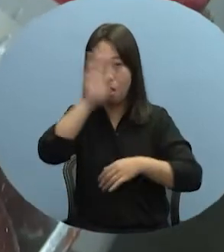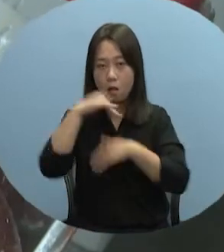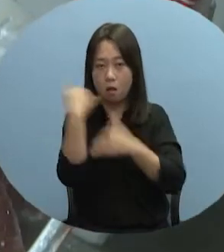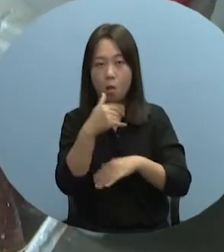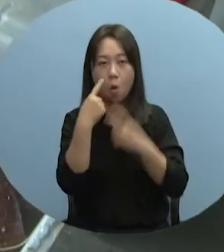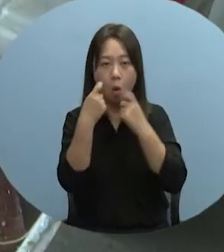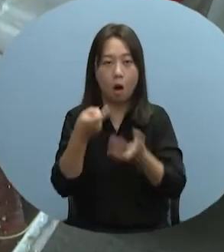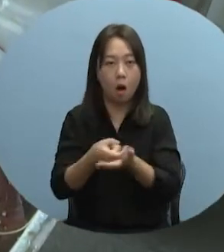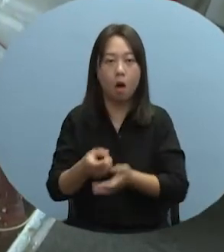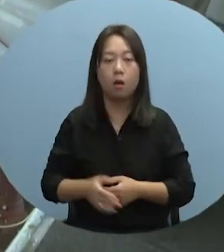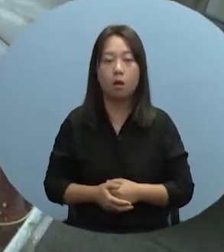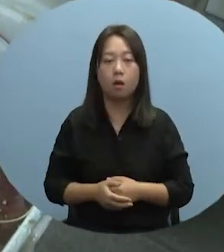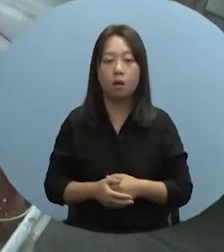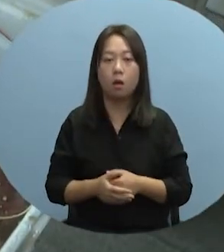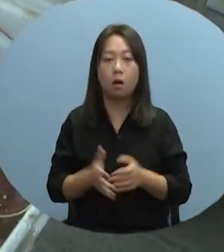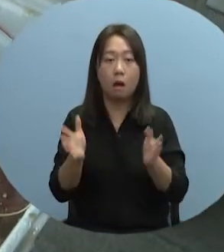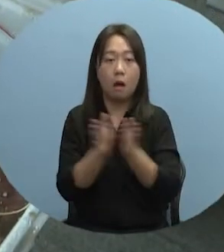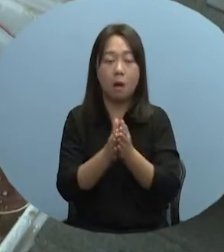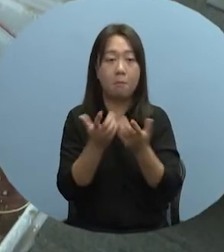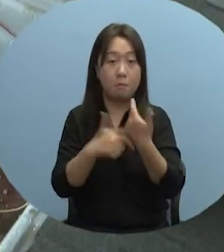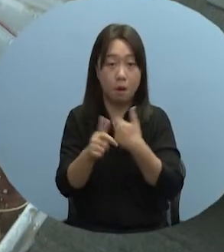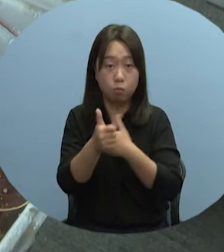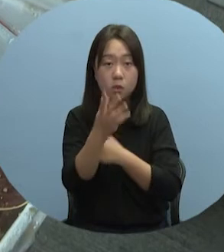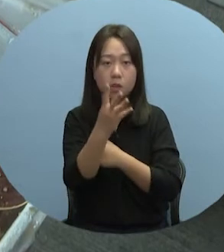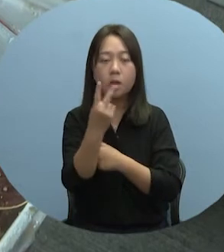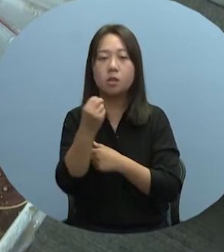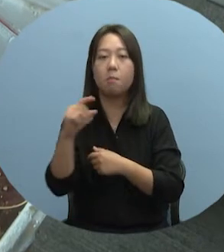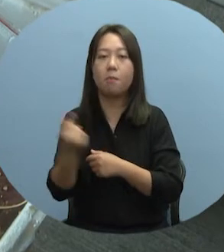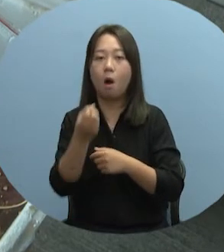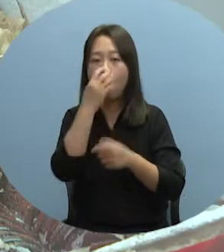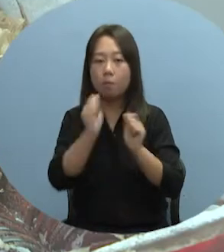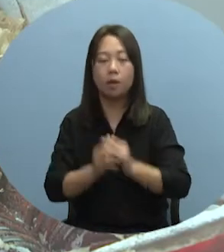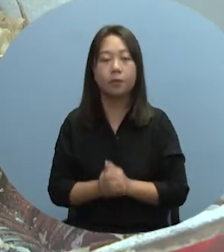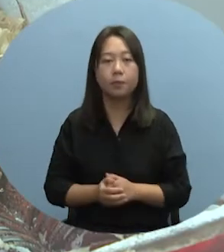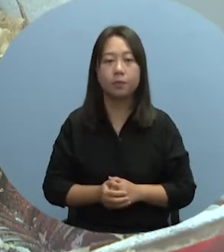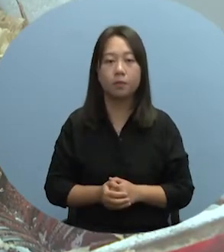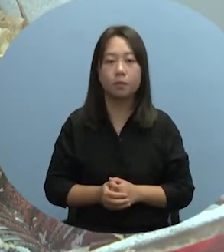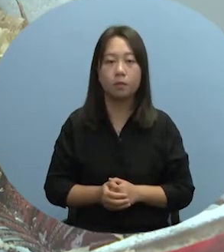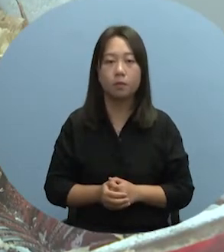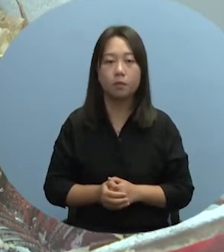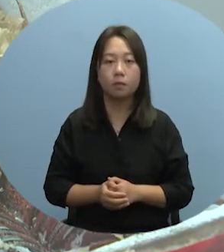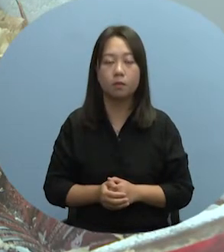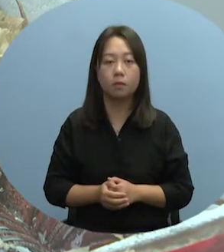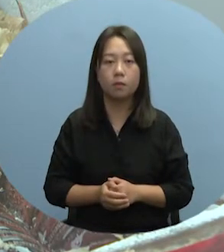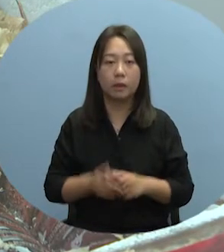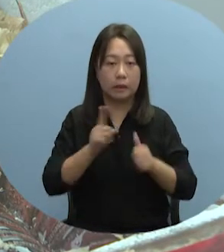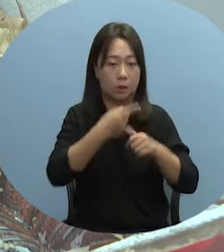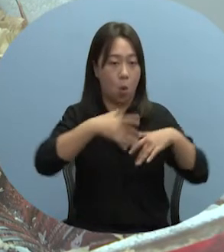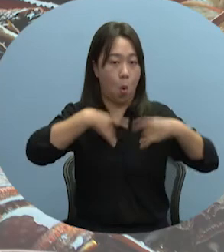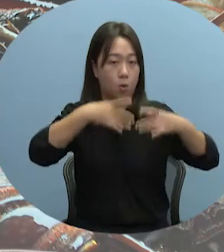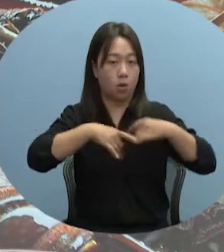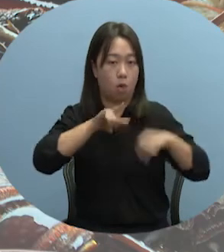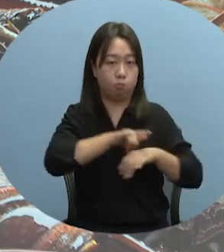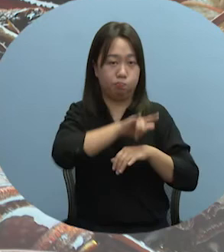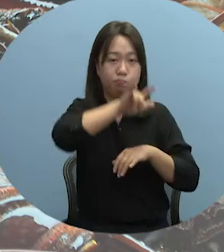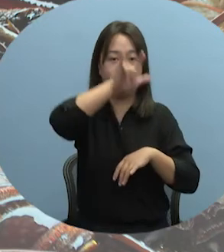龙虾，市值是大约420万港元的。走私集团呢，首先会在澳洲以空